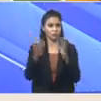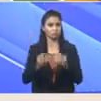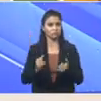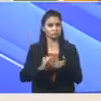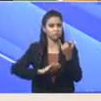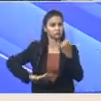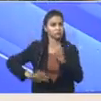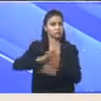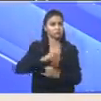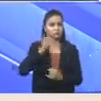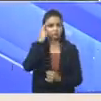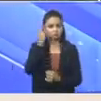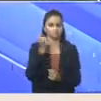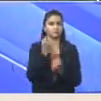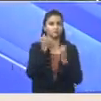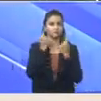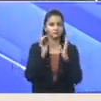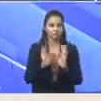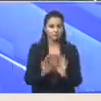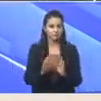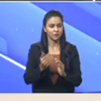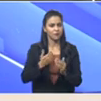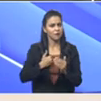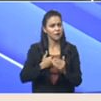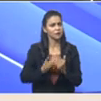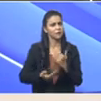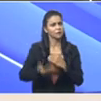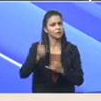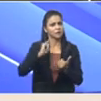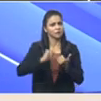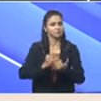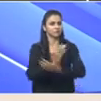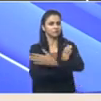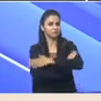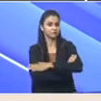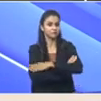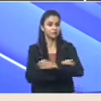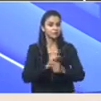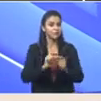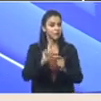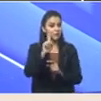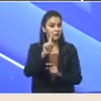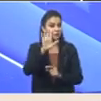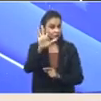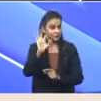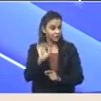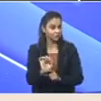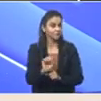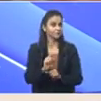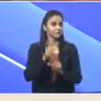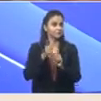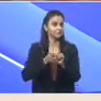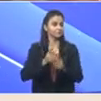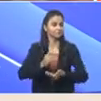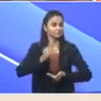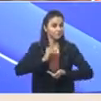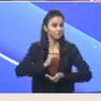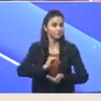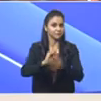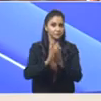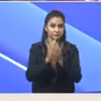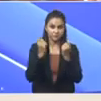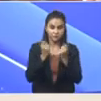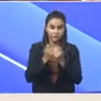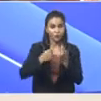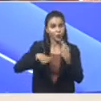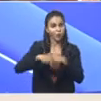जाना। जब हमने स्वामी विवेकानंद जी की 150वीं जन्म जयंती मनाई तो देश के